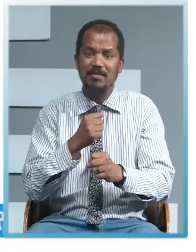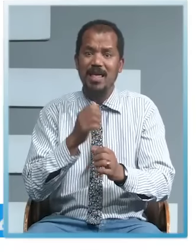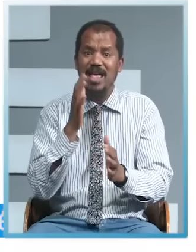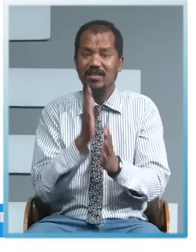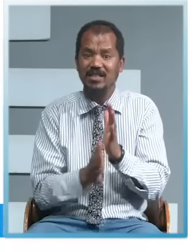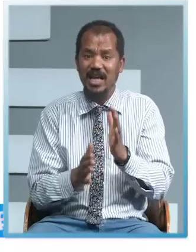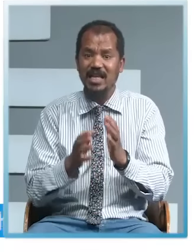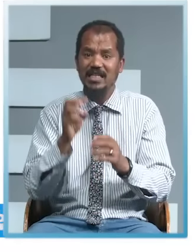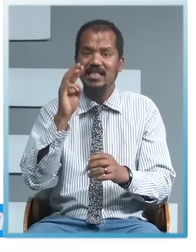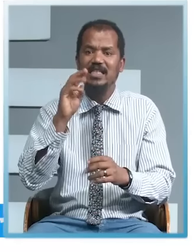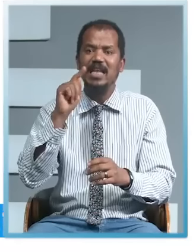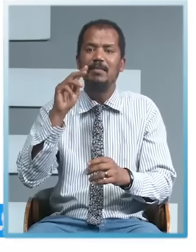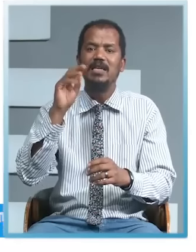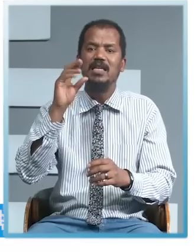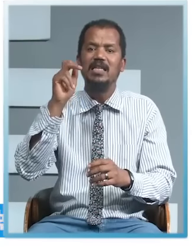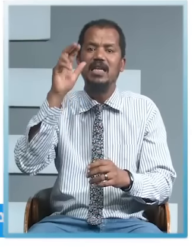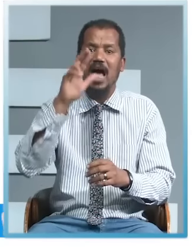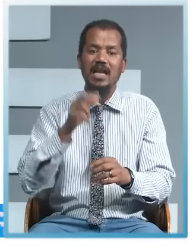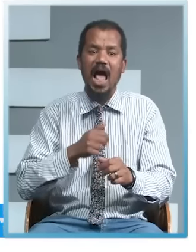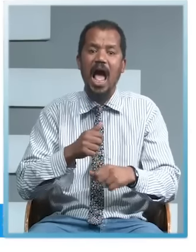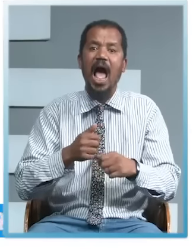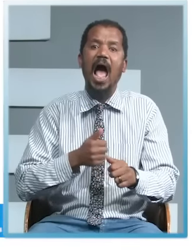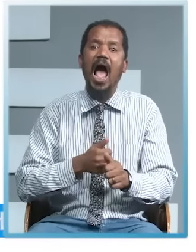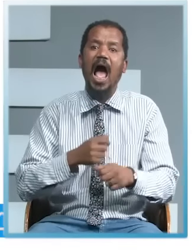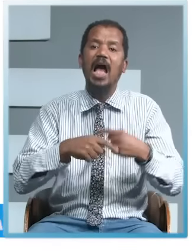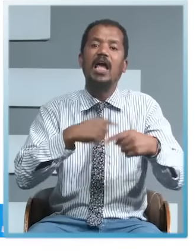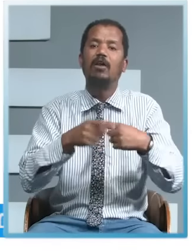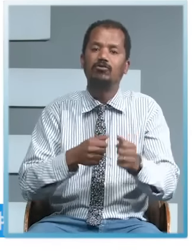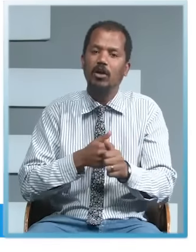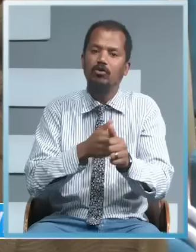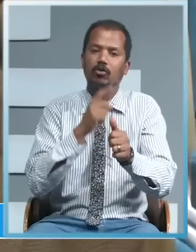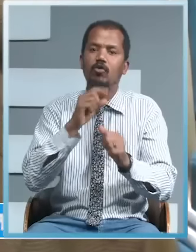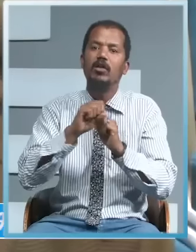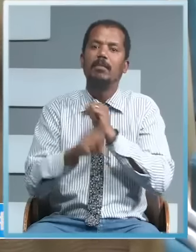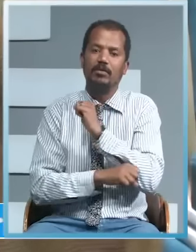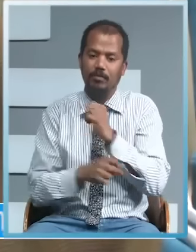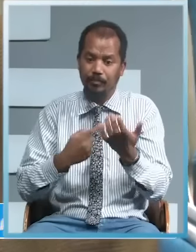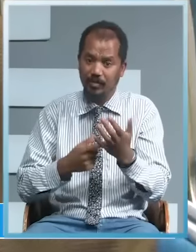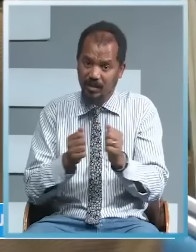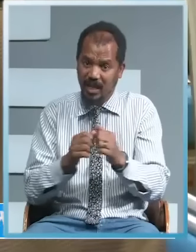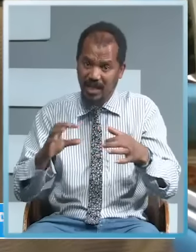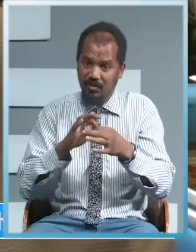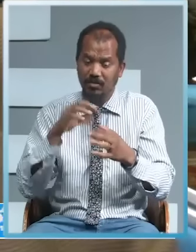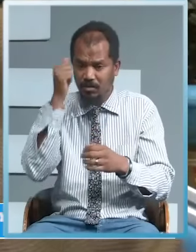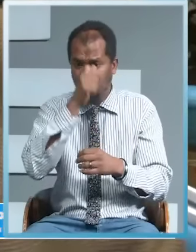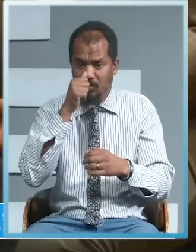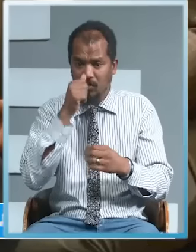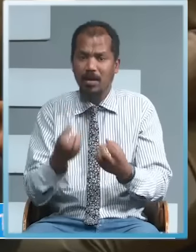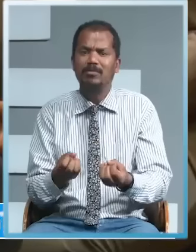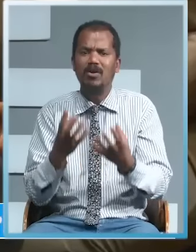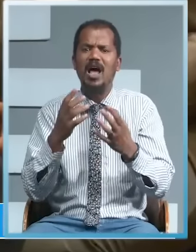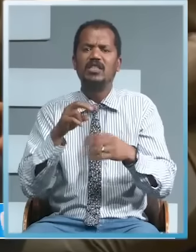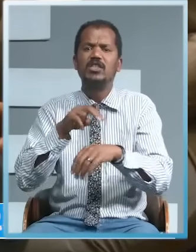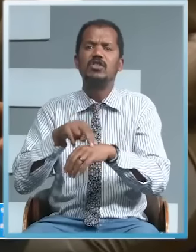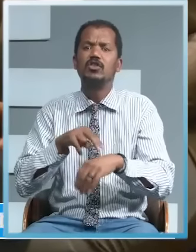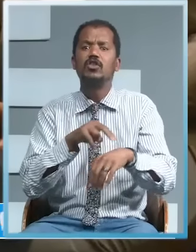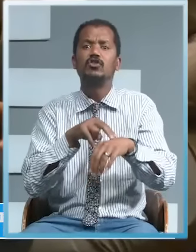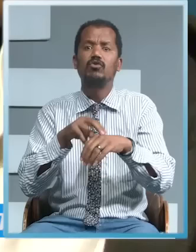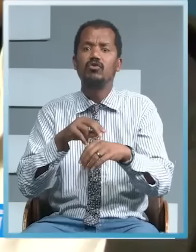ብሔራዊ የስነ ምህዳር ዳሰሳ መካሄዱን ተከትሎ ነው መድረኩ የተመሰረተው። ከዚሁ ጋር ተያይዞ የኢትዮጵያ ብዝሃ ህይወት